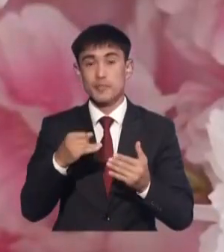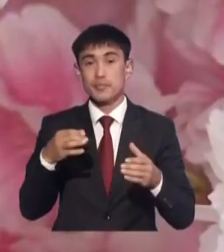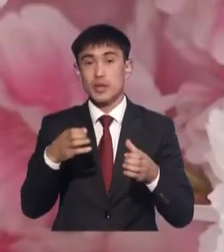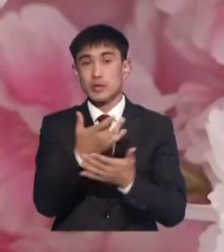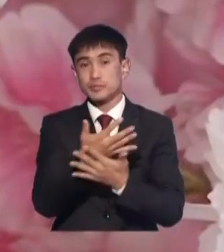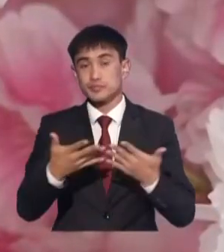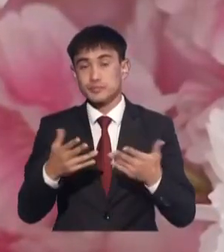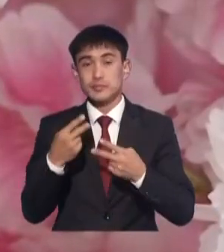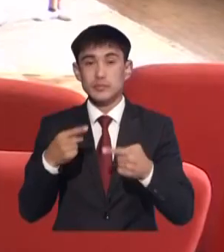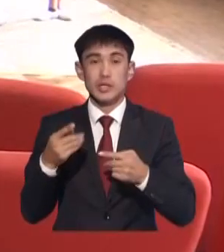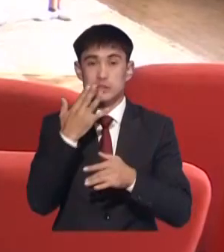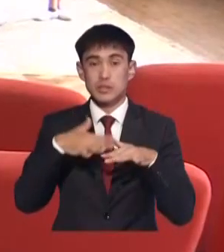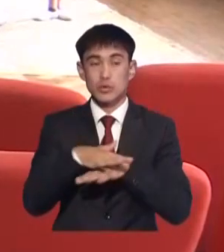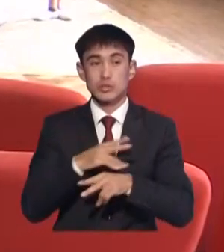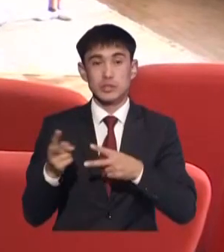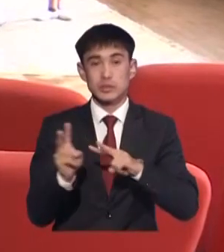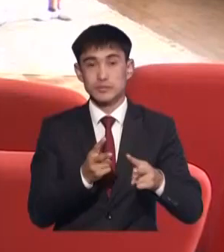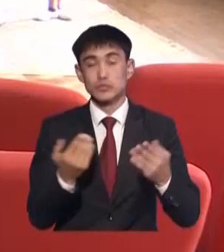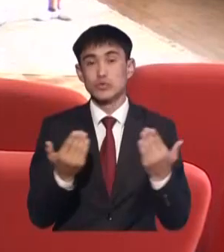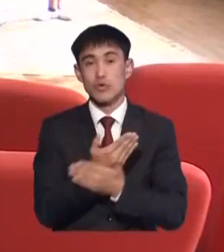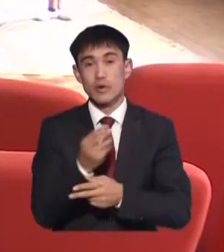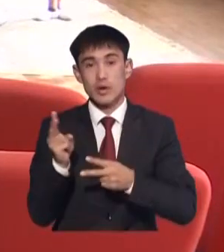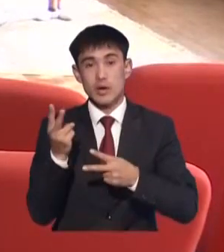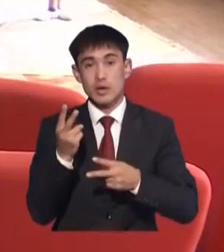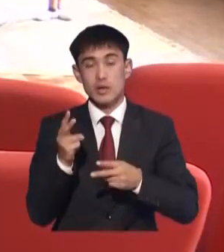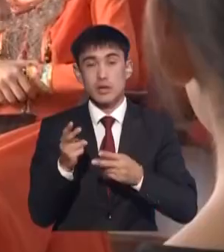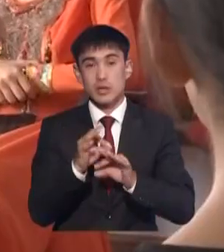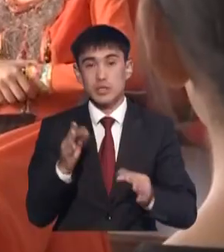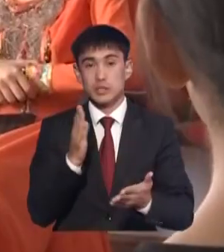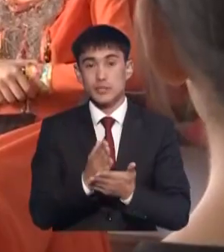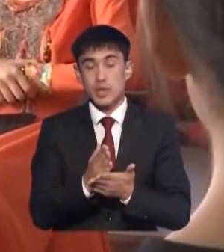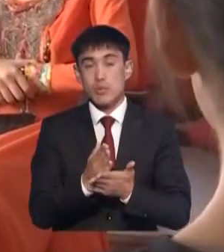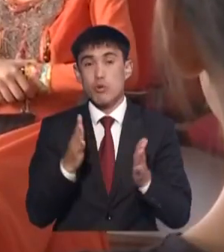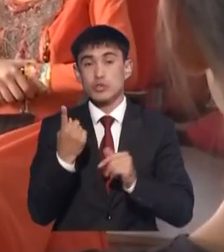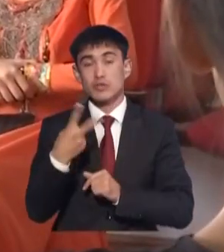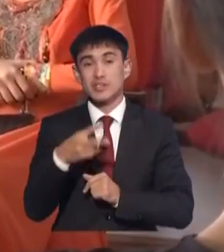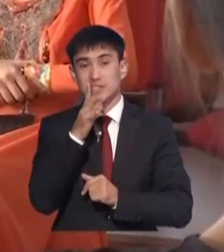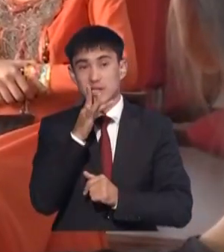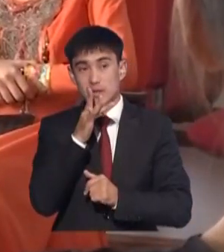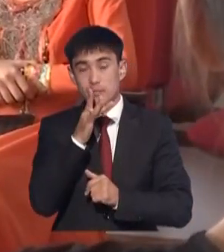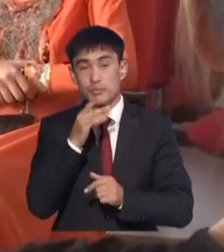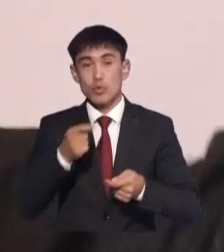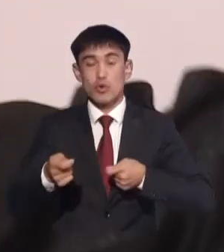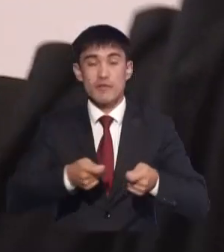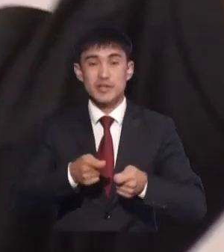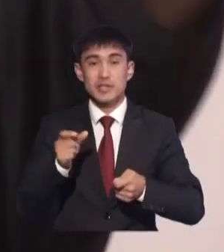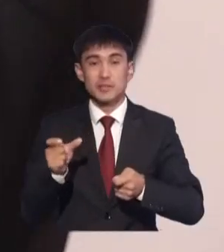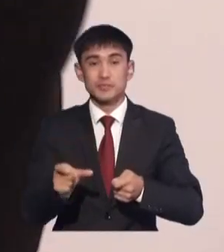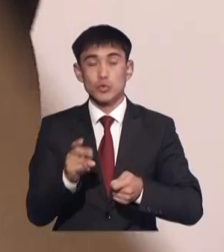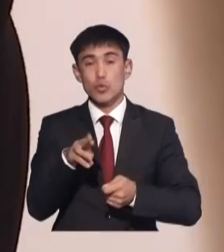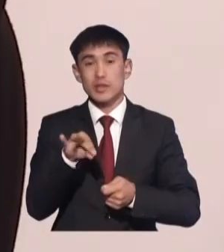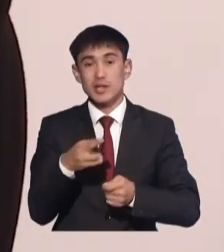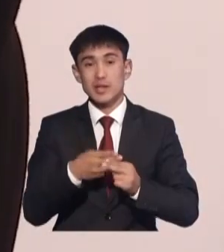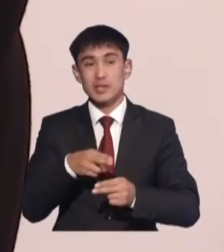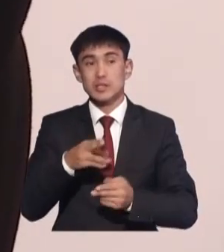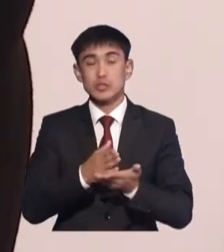ансамбля танцы разных народов, а также современные хореографические композиции. Вот уже больше 20 лет бессменным руководителем коллектива «Тугантель»